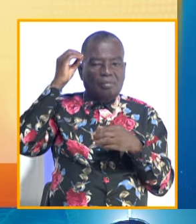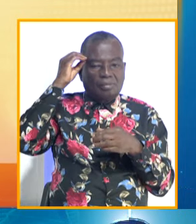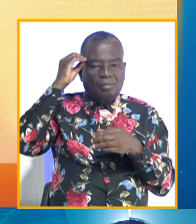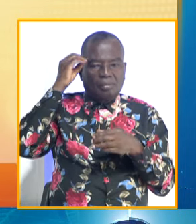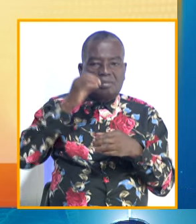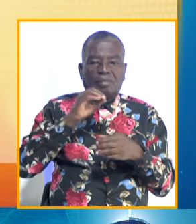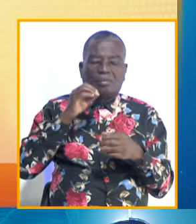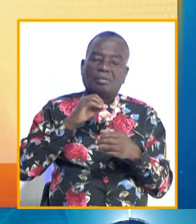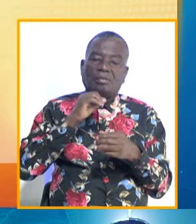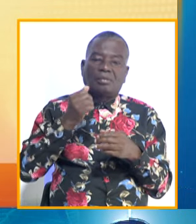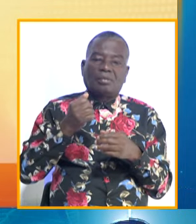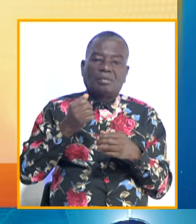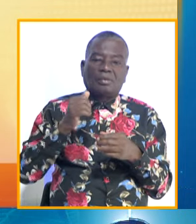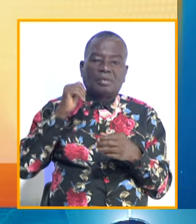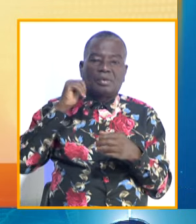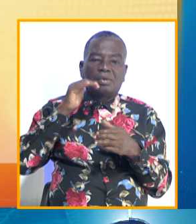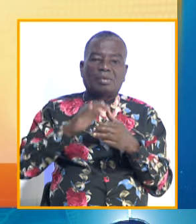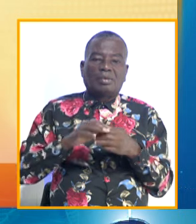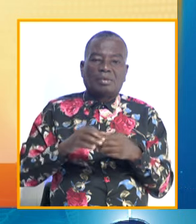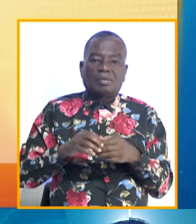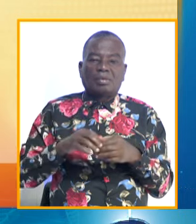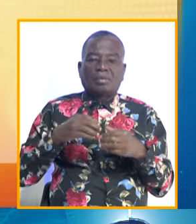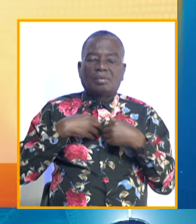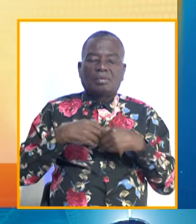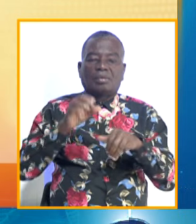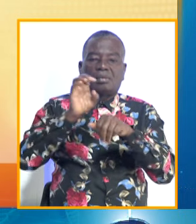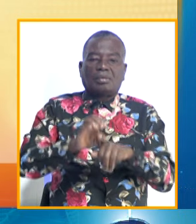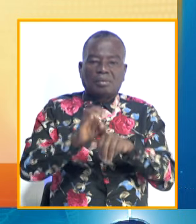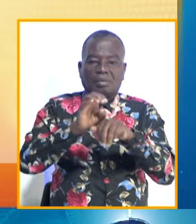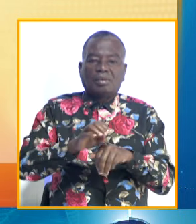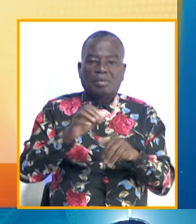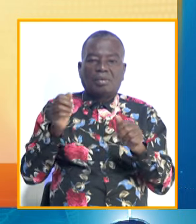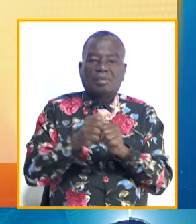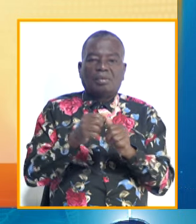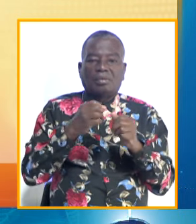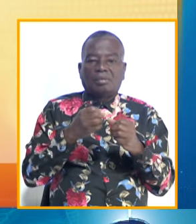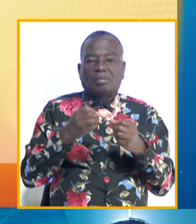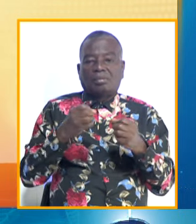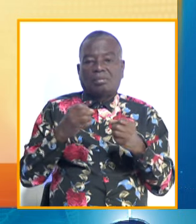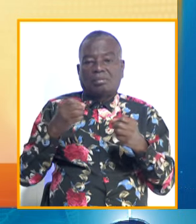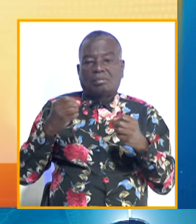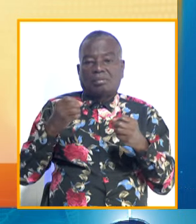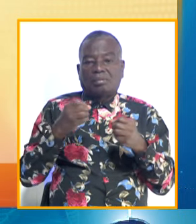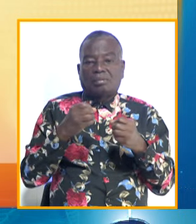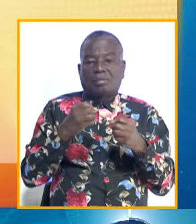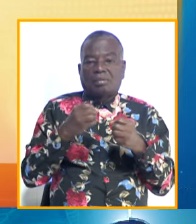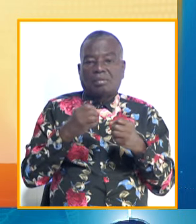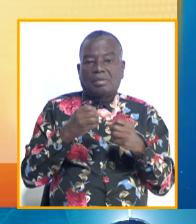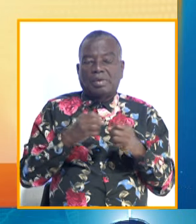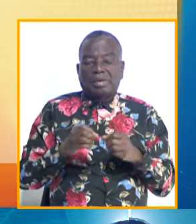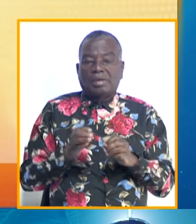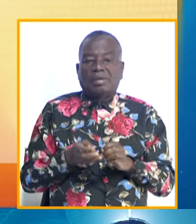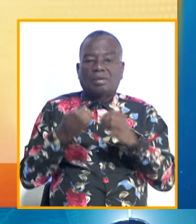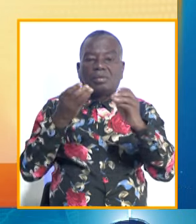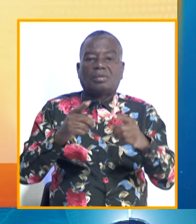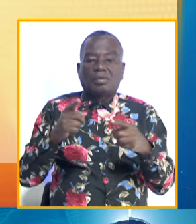pas une première. La première dame en fait une tradition avec ces kits donnés aux écoliers de Côte d'Ivoire. La Fondation équipe totalement école